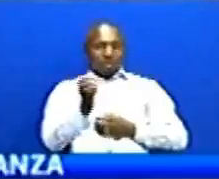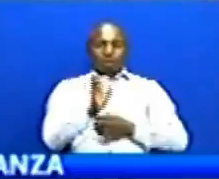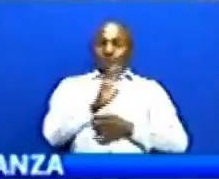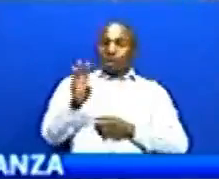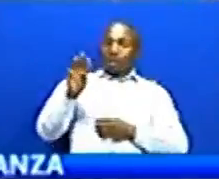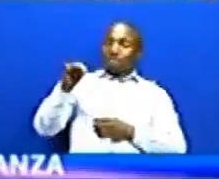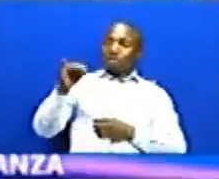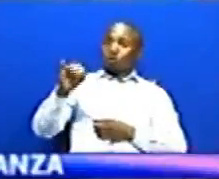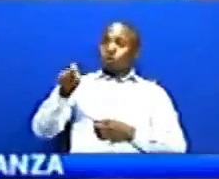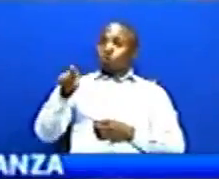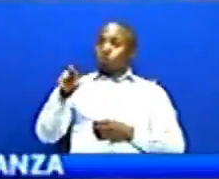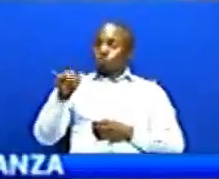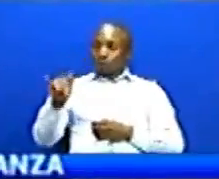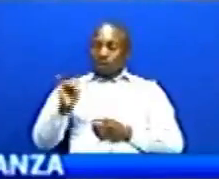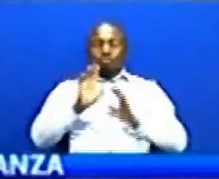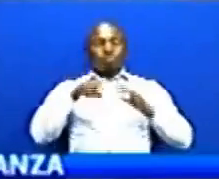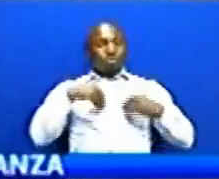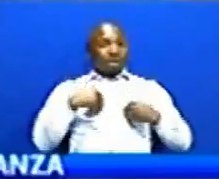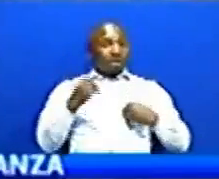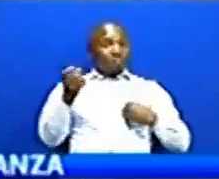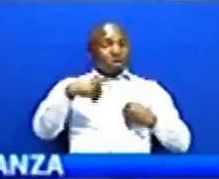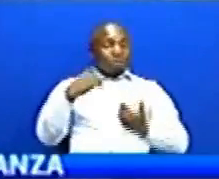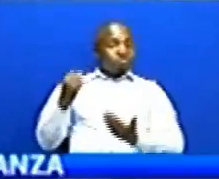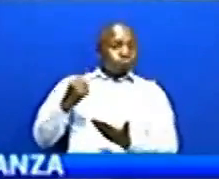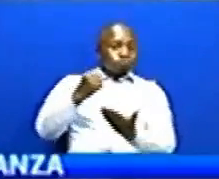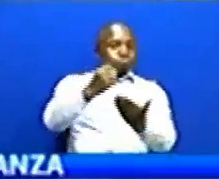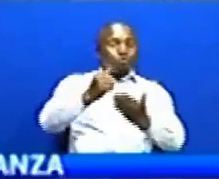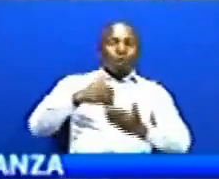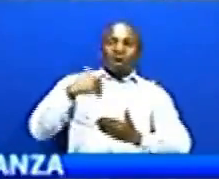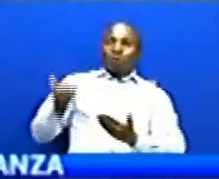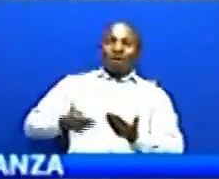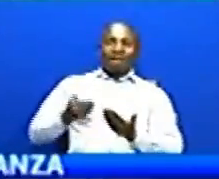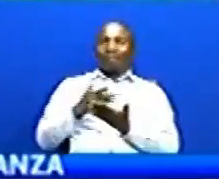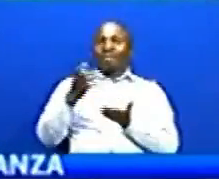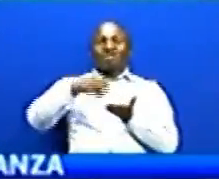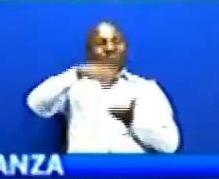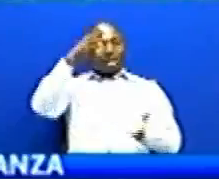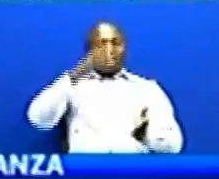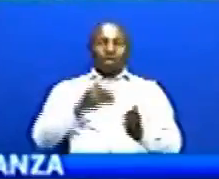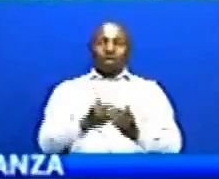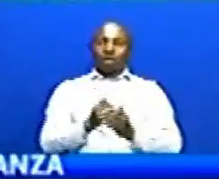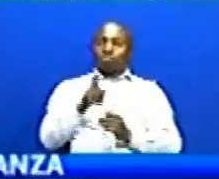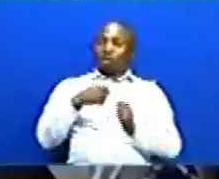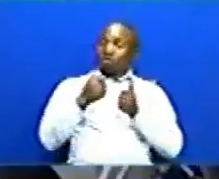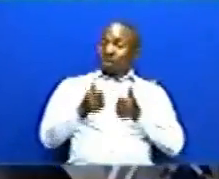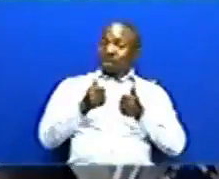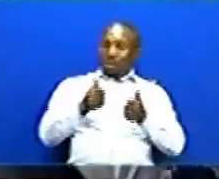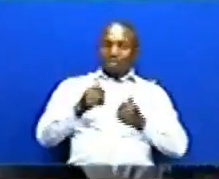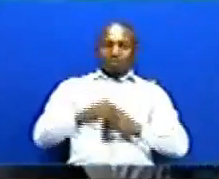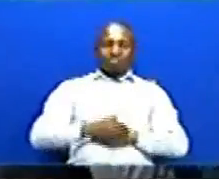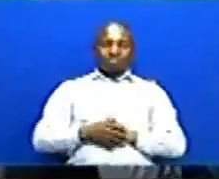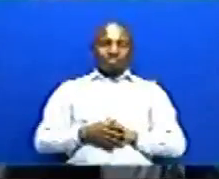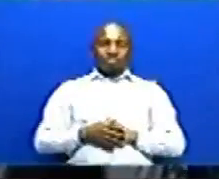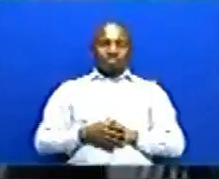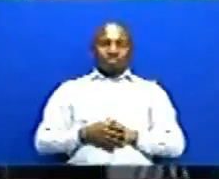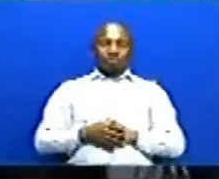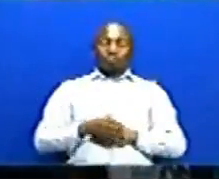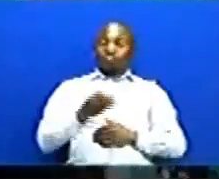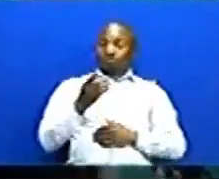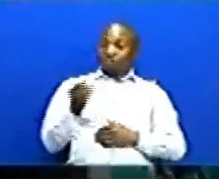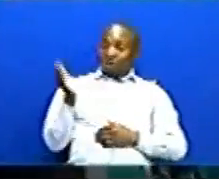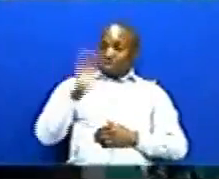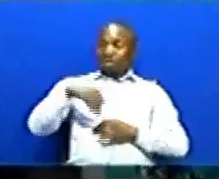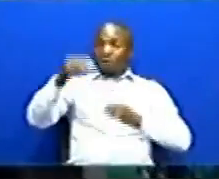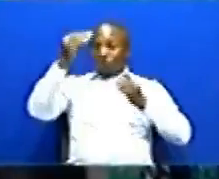mikopo inayotolewa kwa wanawake kutokuwa na tija inayokusudiwa. Wakati kama mafunzo wakachukua zile